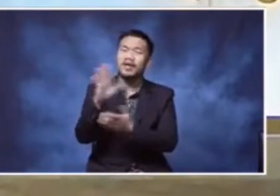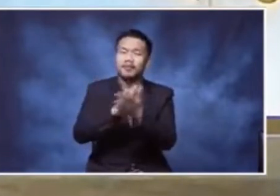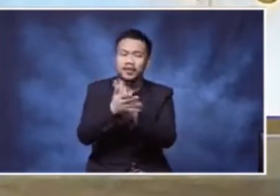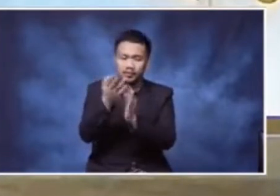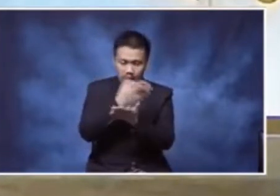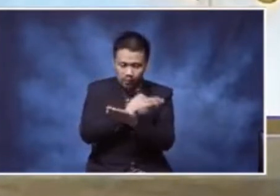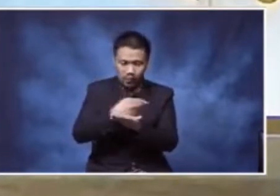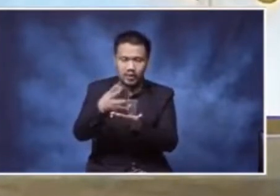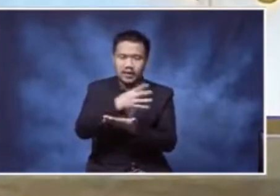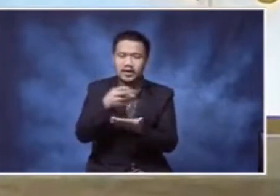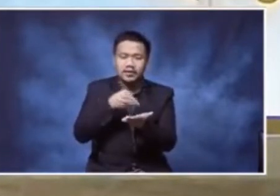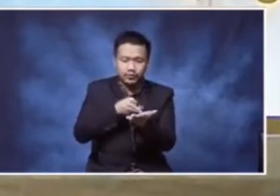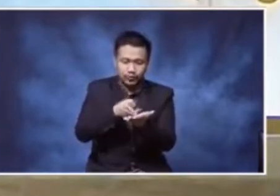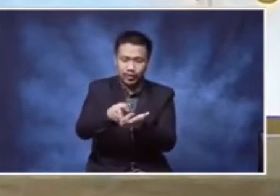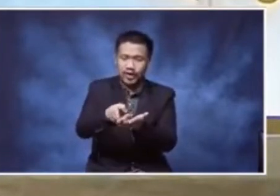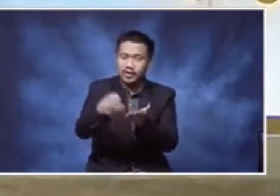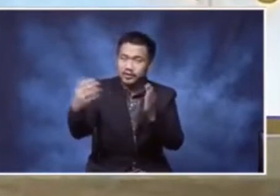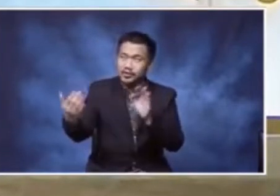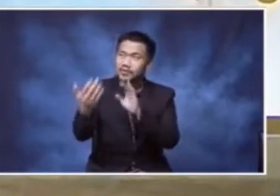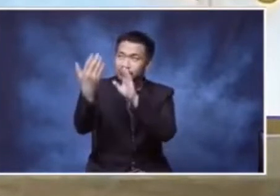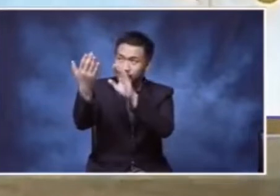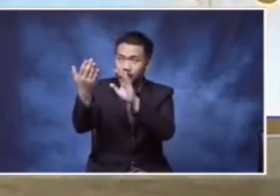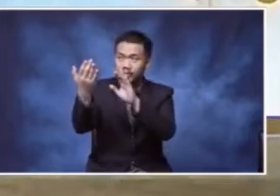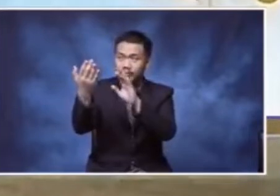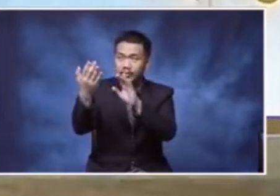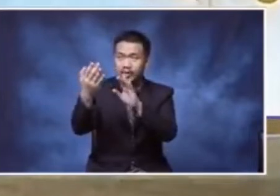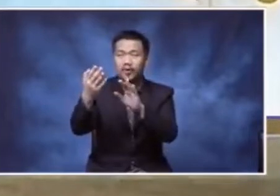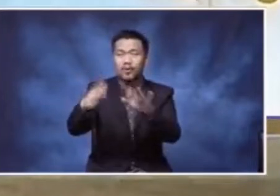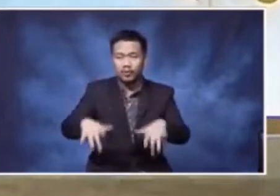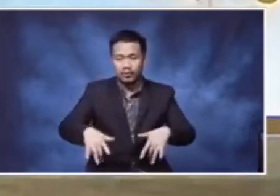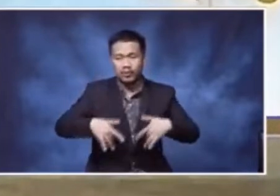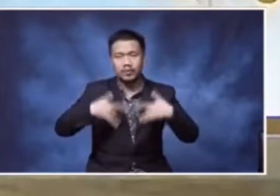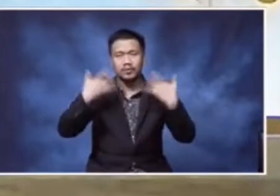paningin habang tayo ay nabubuhay.